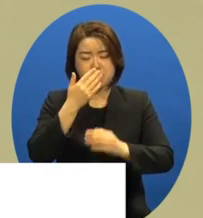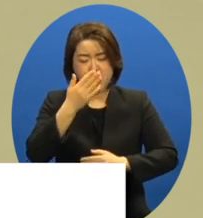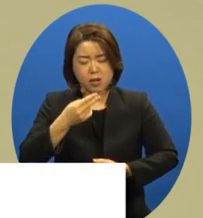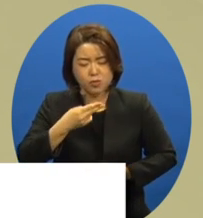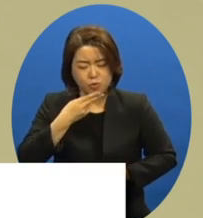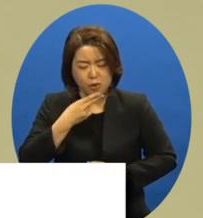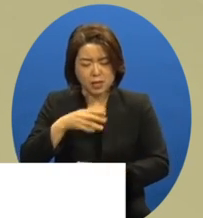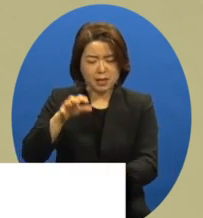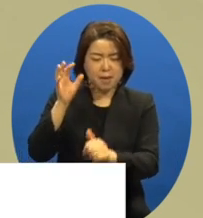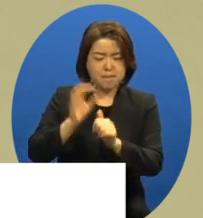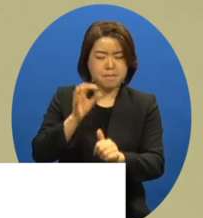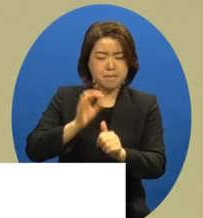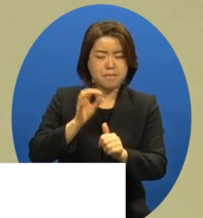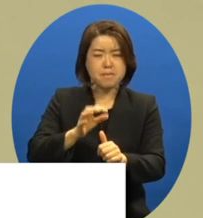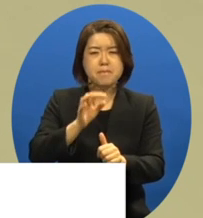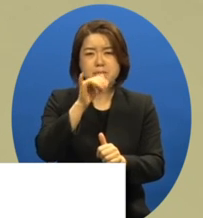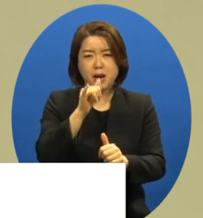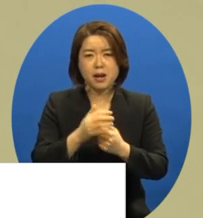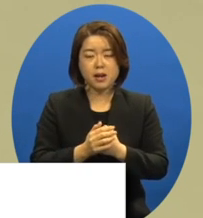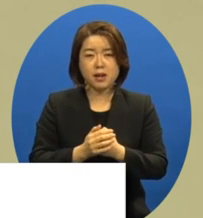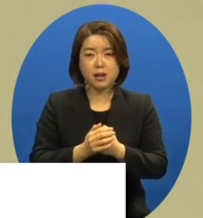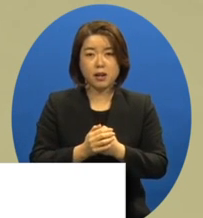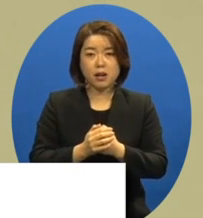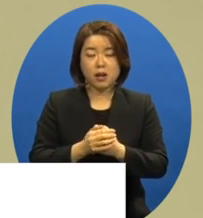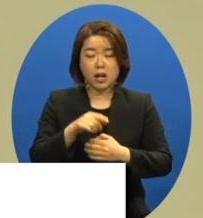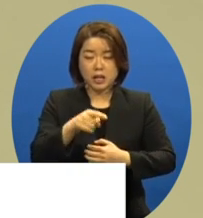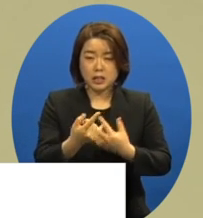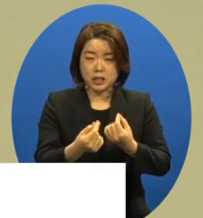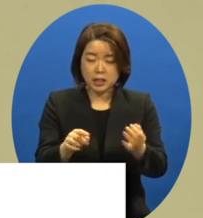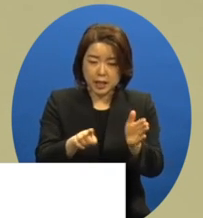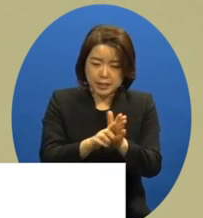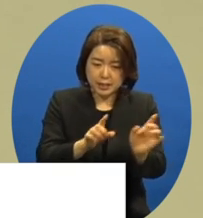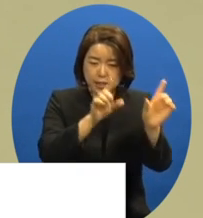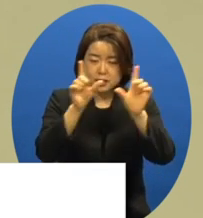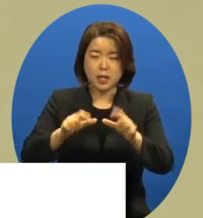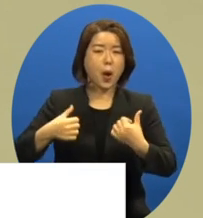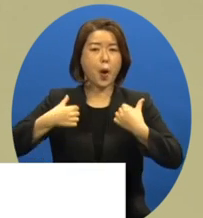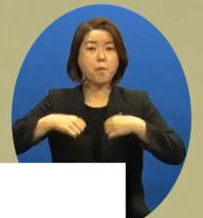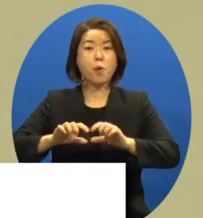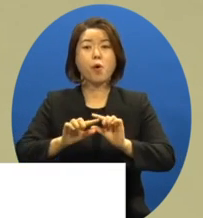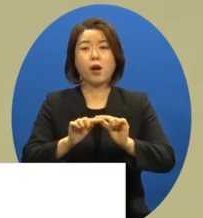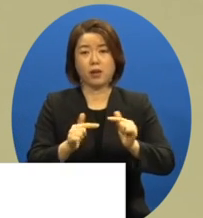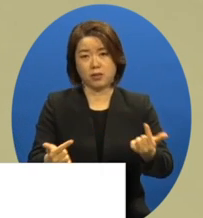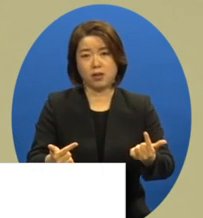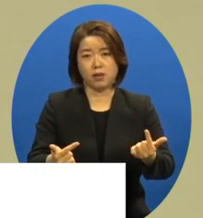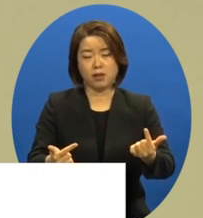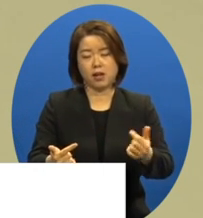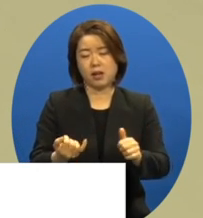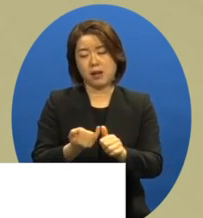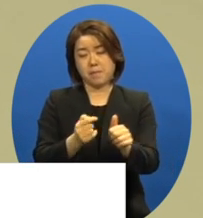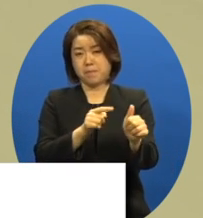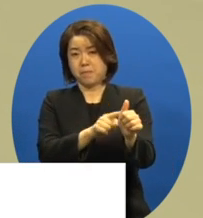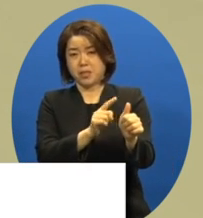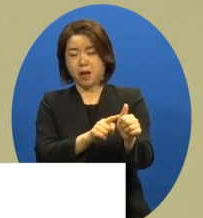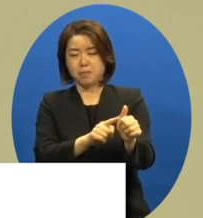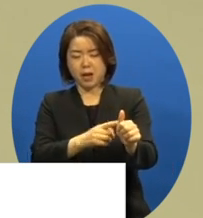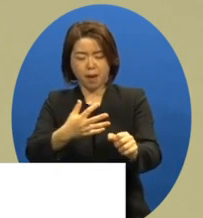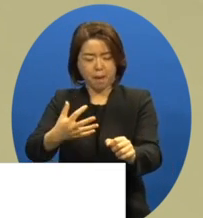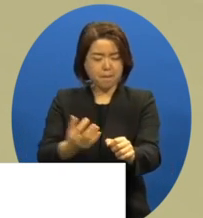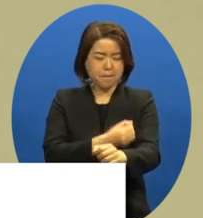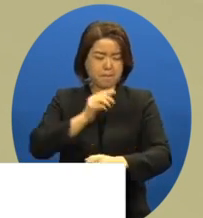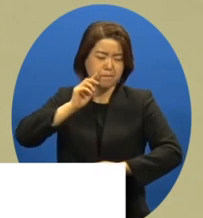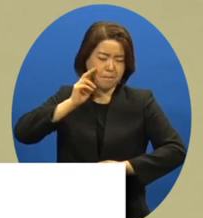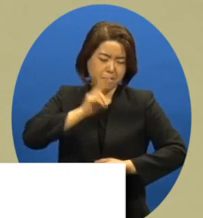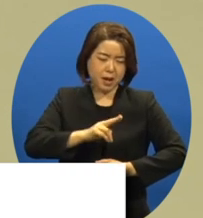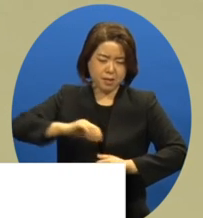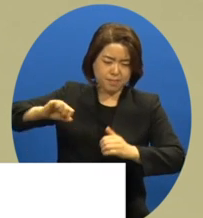핍박을 당하면서도 그렇게 신앙생활을 포기하지 않으시는 겁니다. 남편의 아주 폭군과도 같은